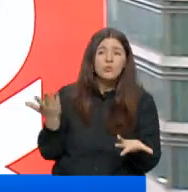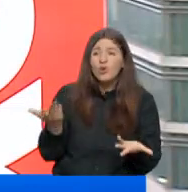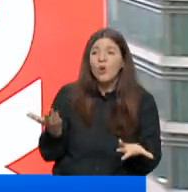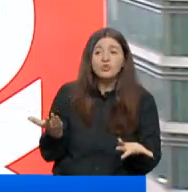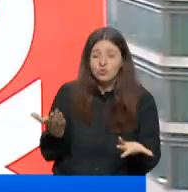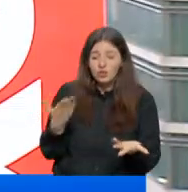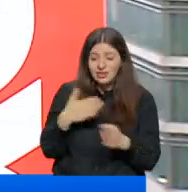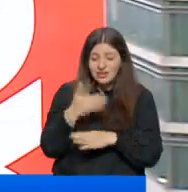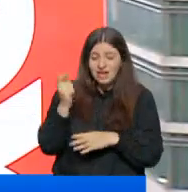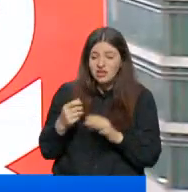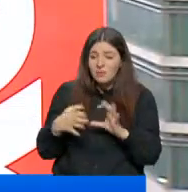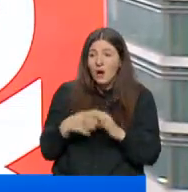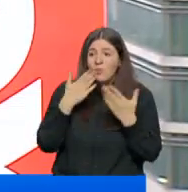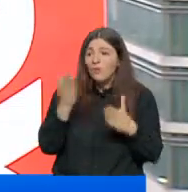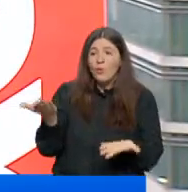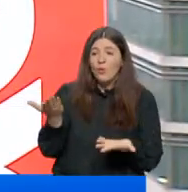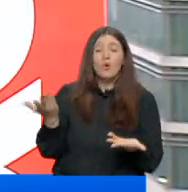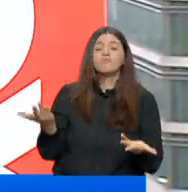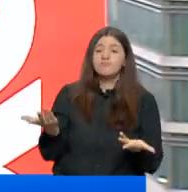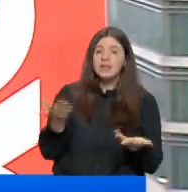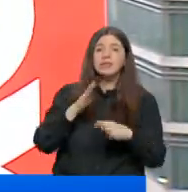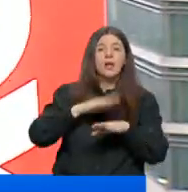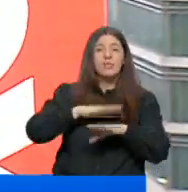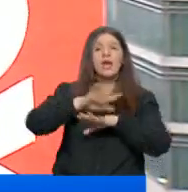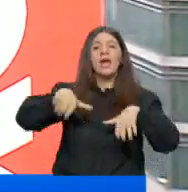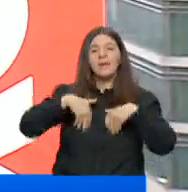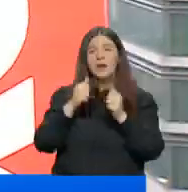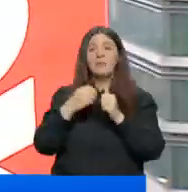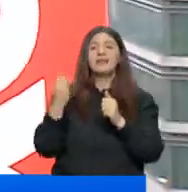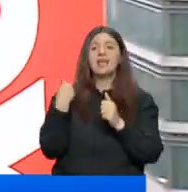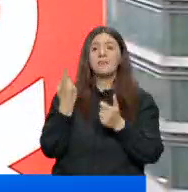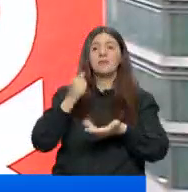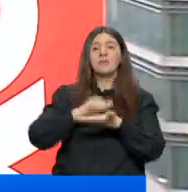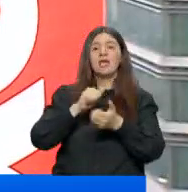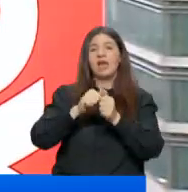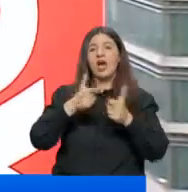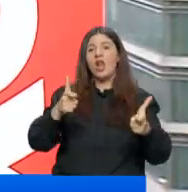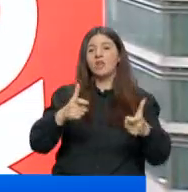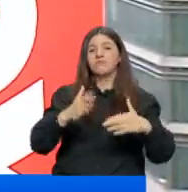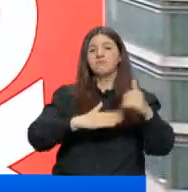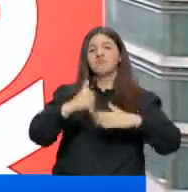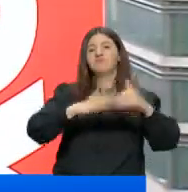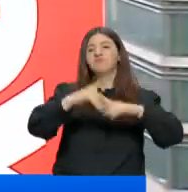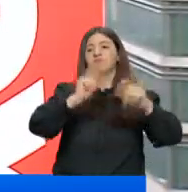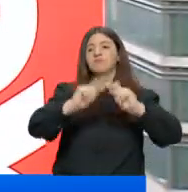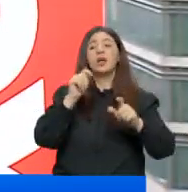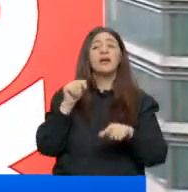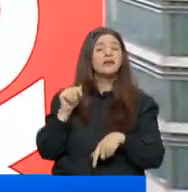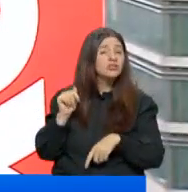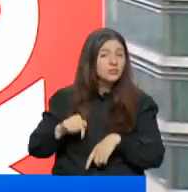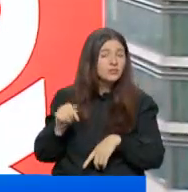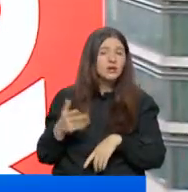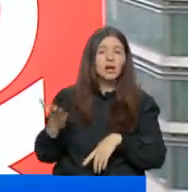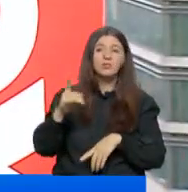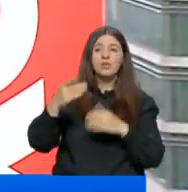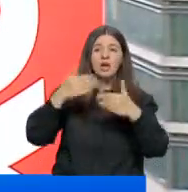Çünkü gerçekle bağ kuramıyor. Ne yaptık? Hep beraber yeni bir medya alanı inşa ettik aslında. Şimdi